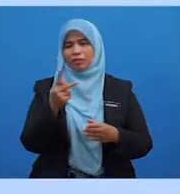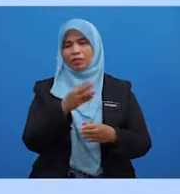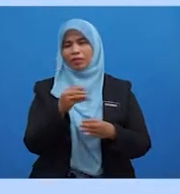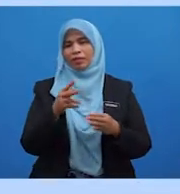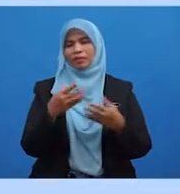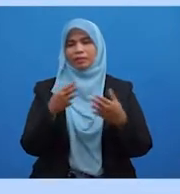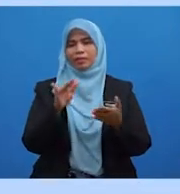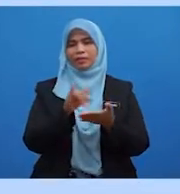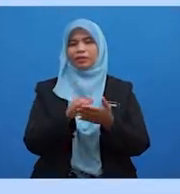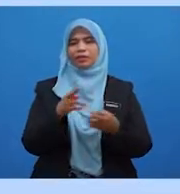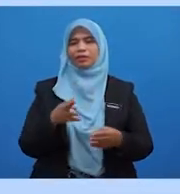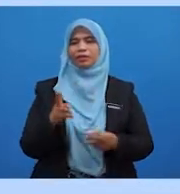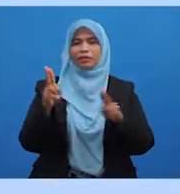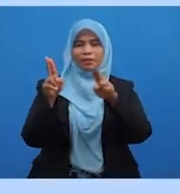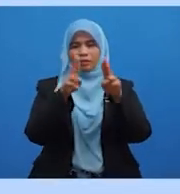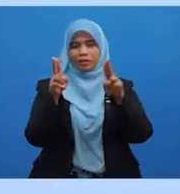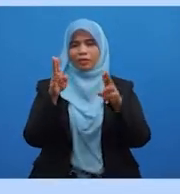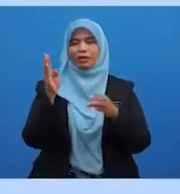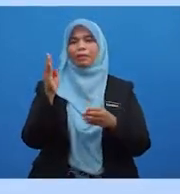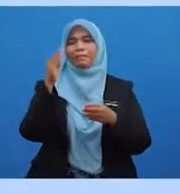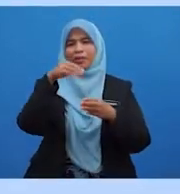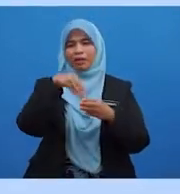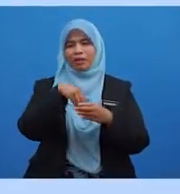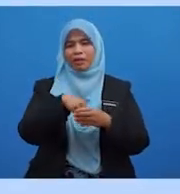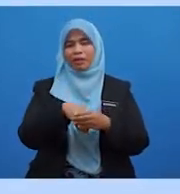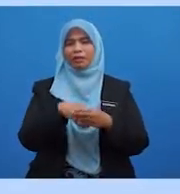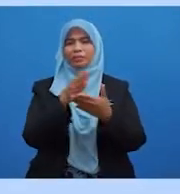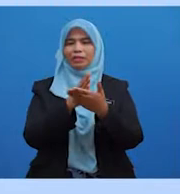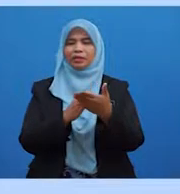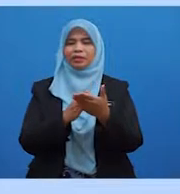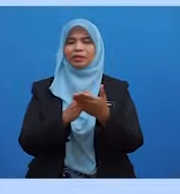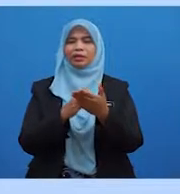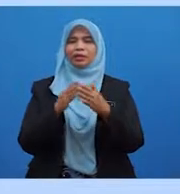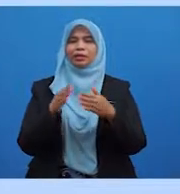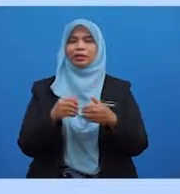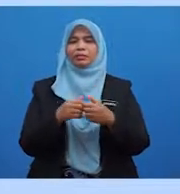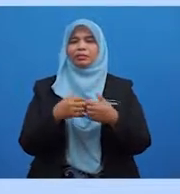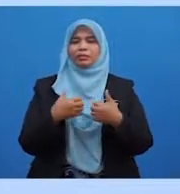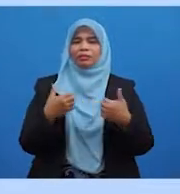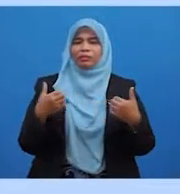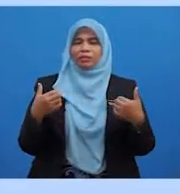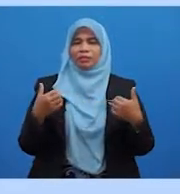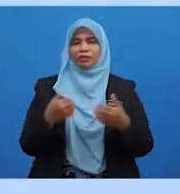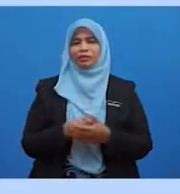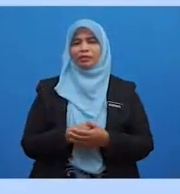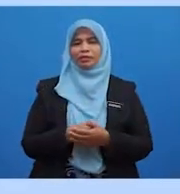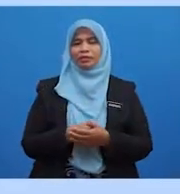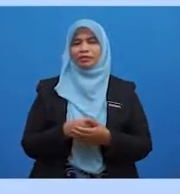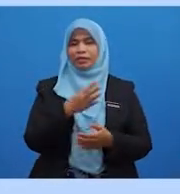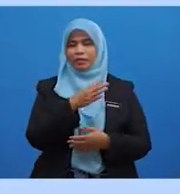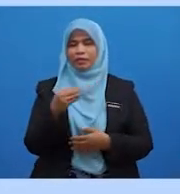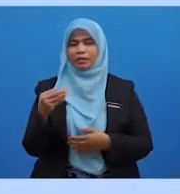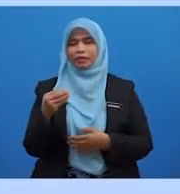Kemudian, udara masuk di bahagian tengah paru-paru dengan mengembangkan rongga dada